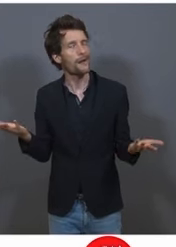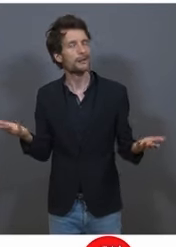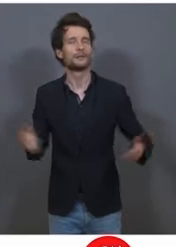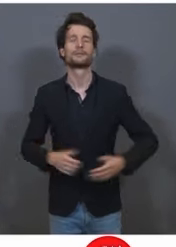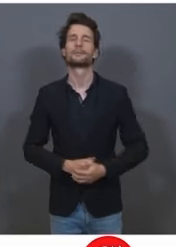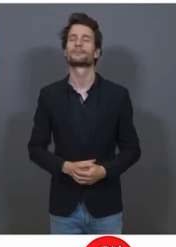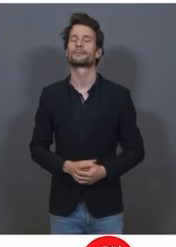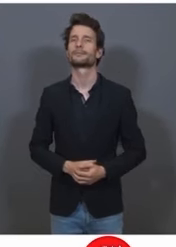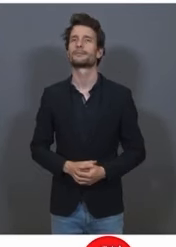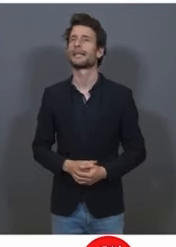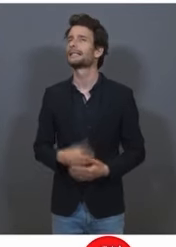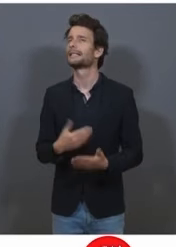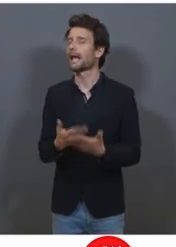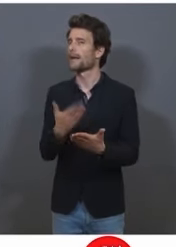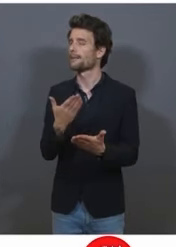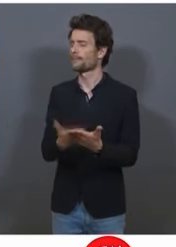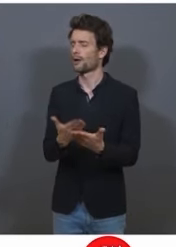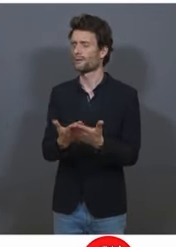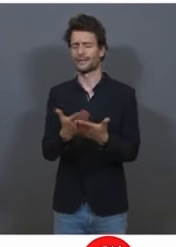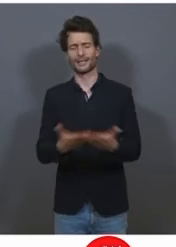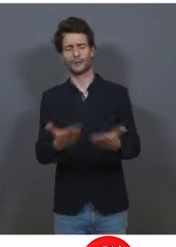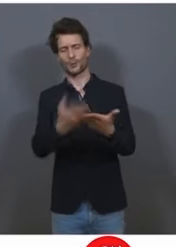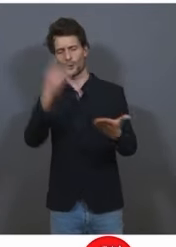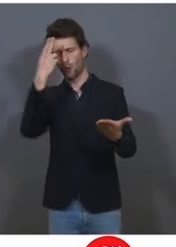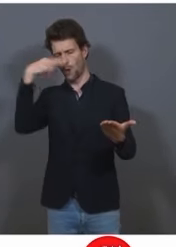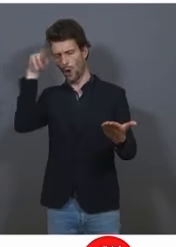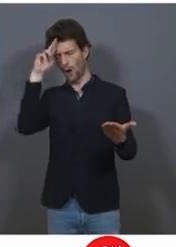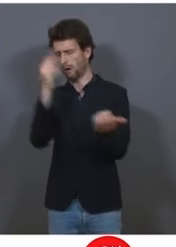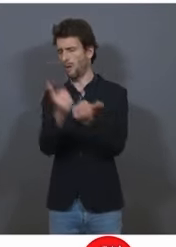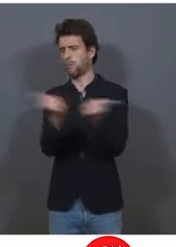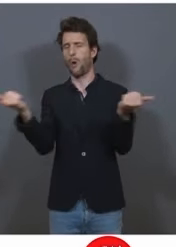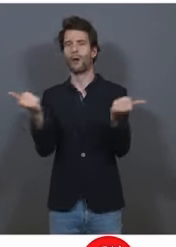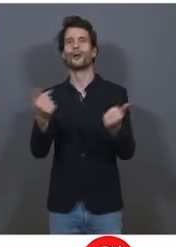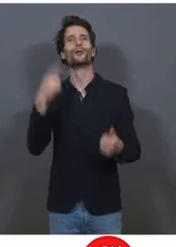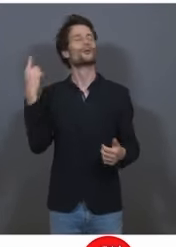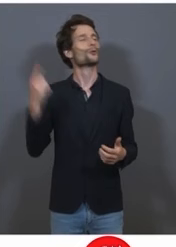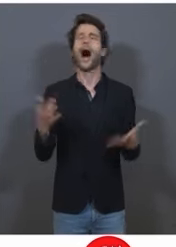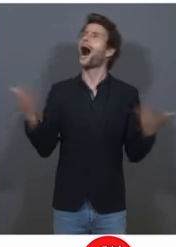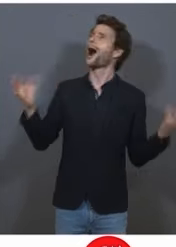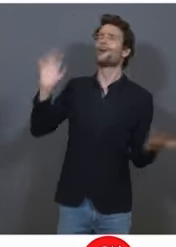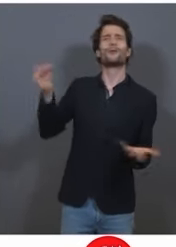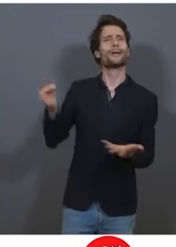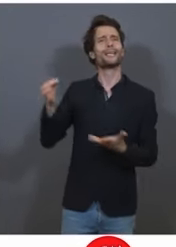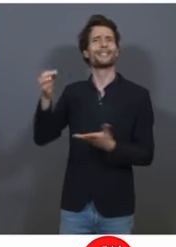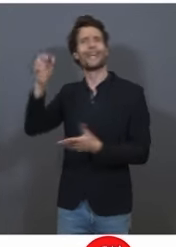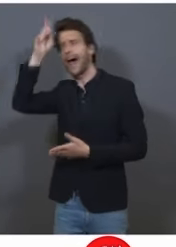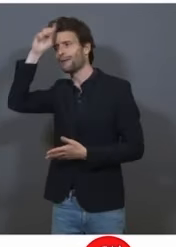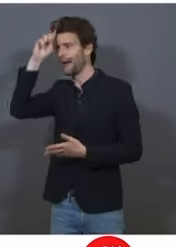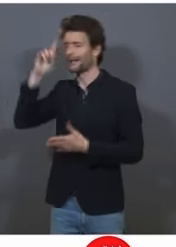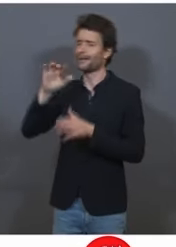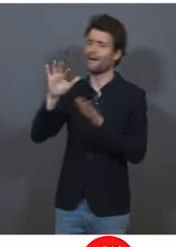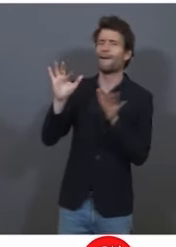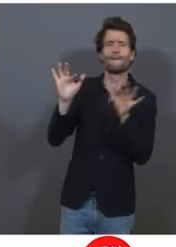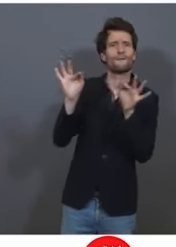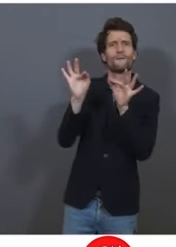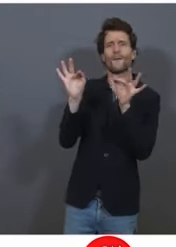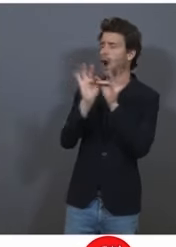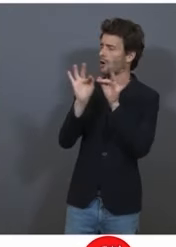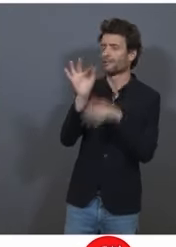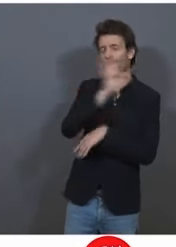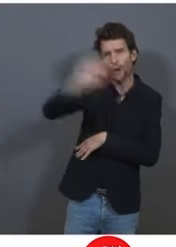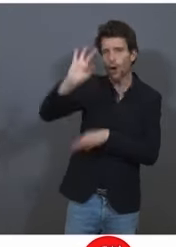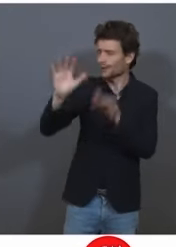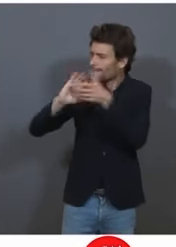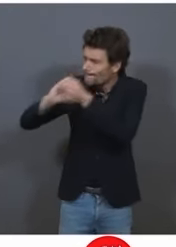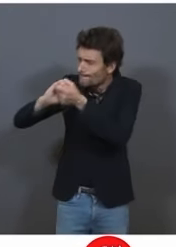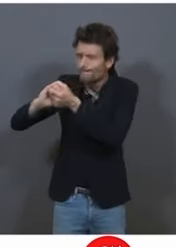situation exprime bien un paradoxe européen. On ne cesse de vanter le couple franco-allemand et d'appeler au nécessaire renforcement du